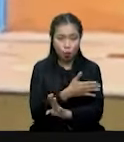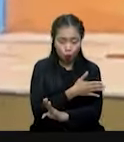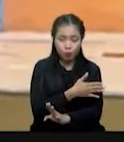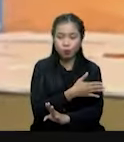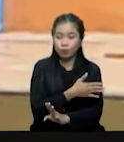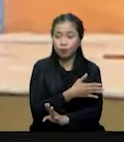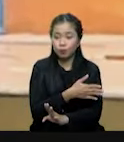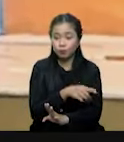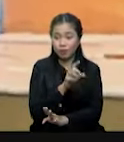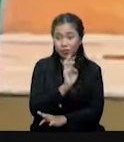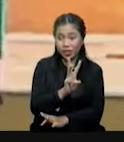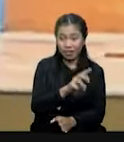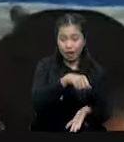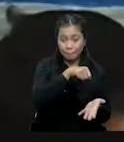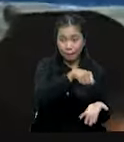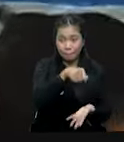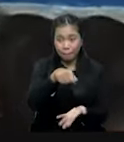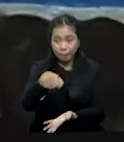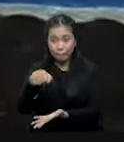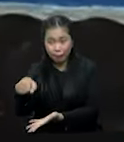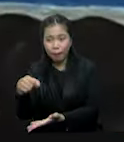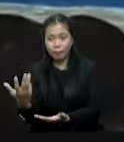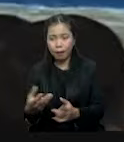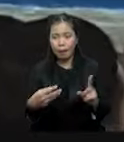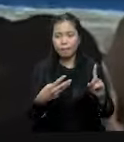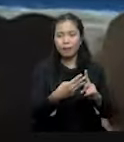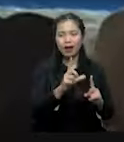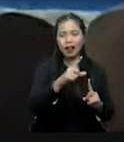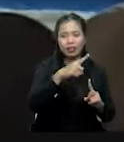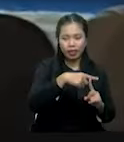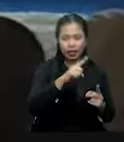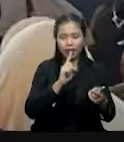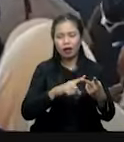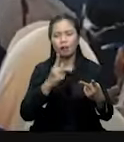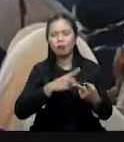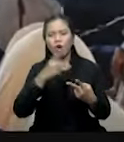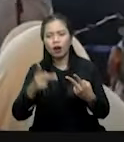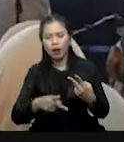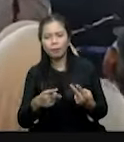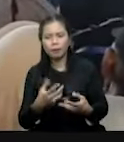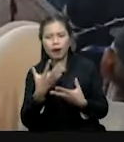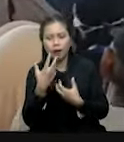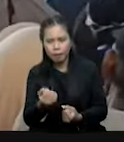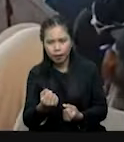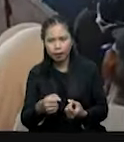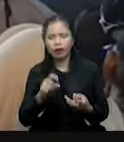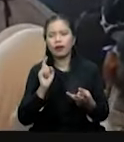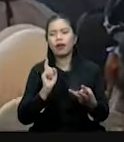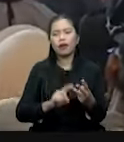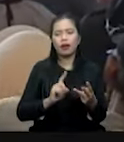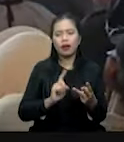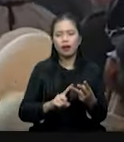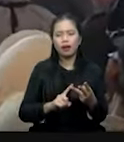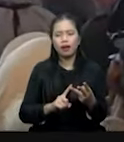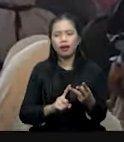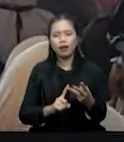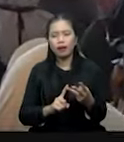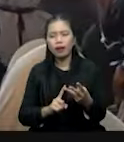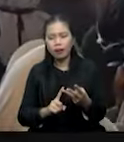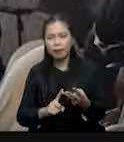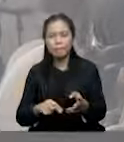3 bansos lain yaitu bantuan pangan non-tunai, program Keluarga Harapan, dan bantuan langsung tunai atau BLT.